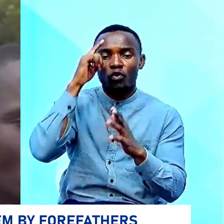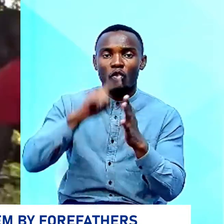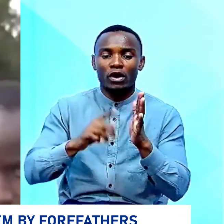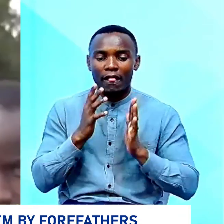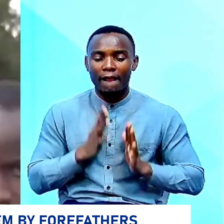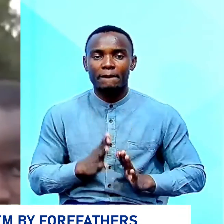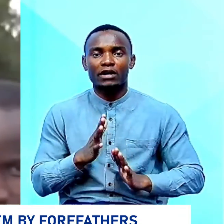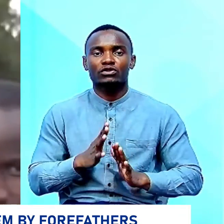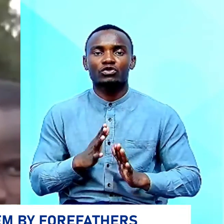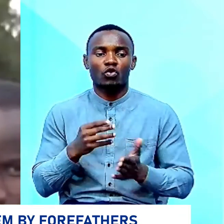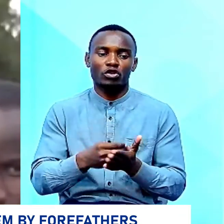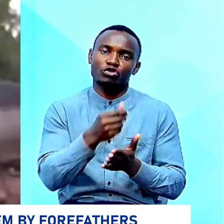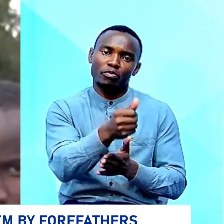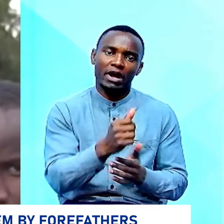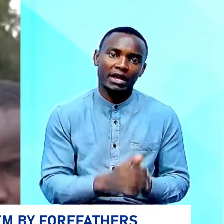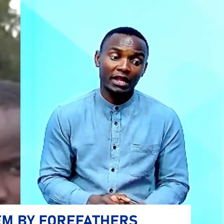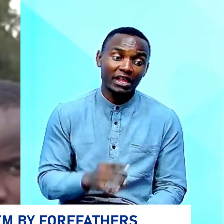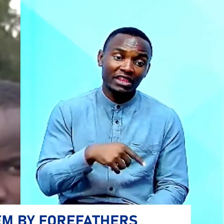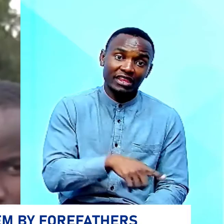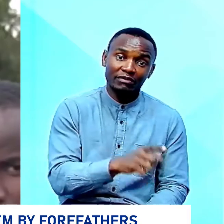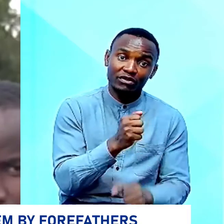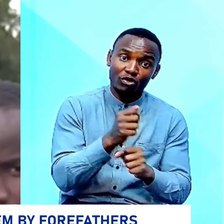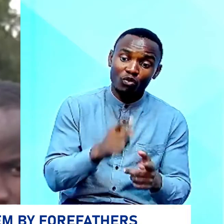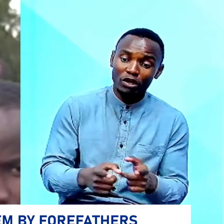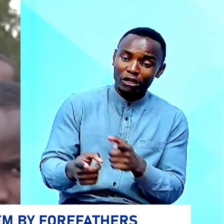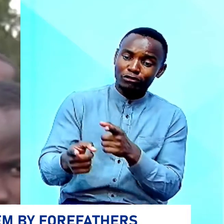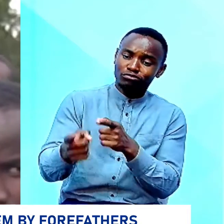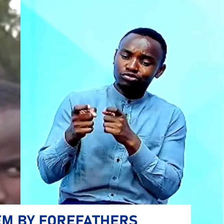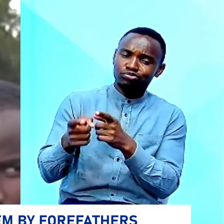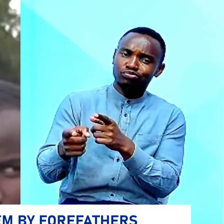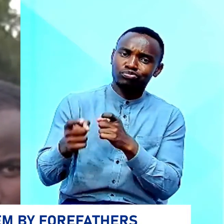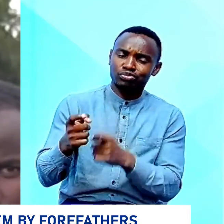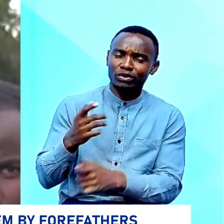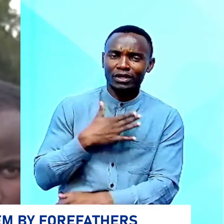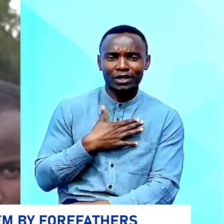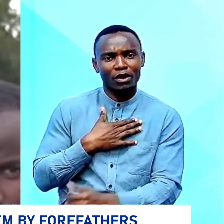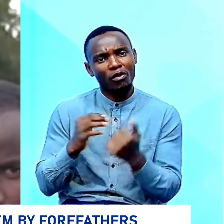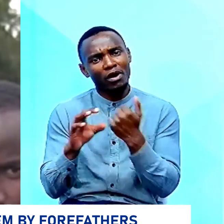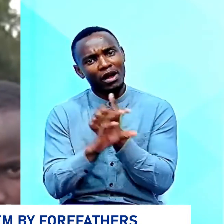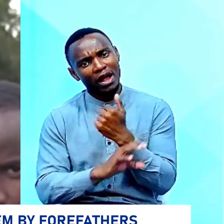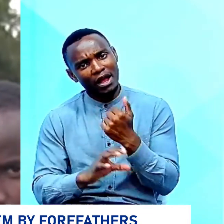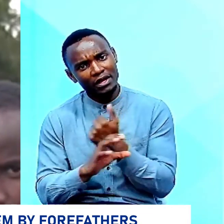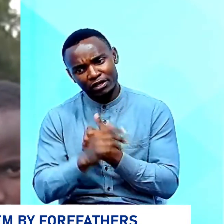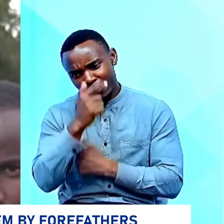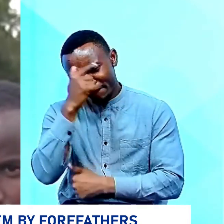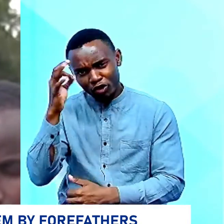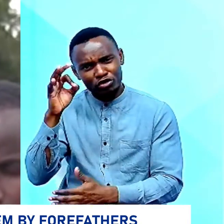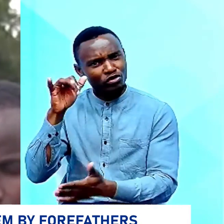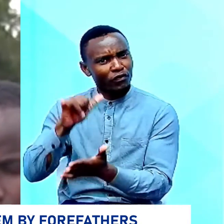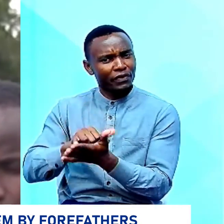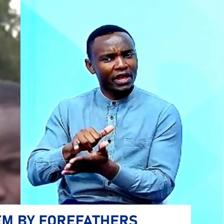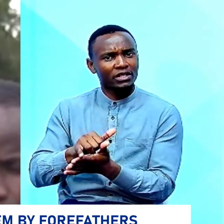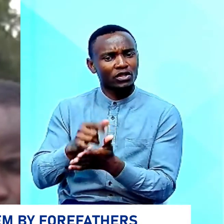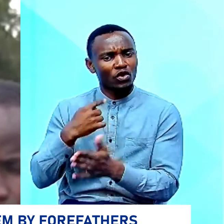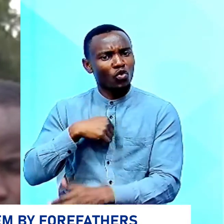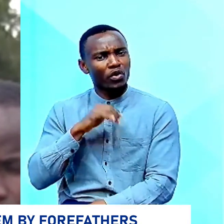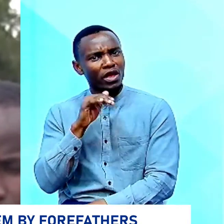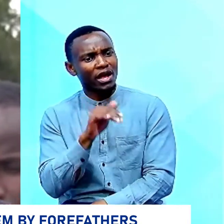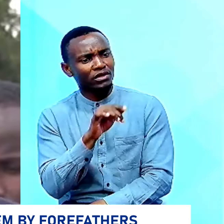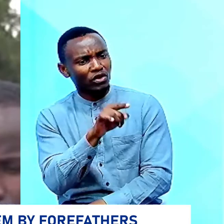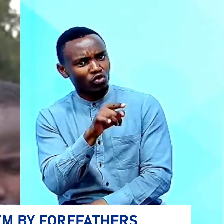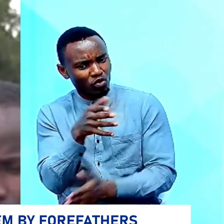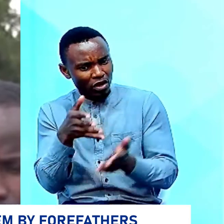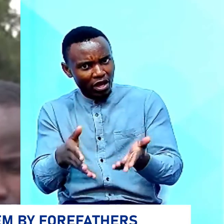shamba. Wanatupiga marisasi kwa nchi yetu. Na kwa sababu ya hiyo, tukiwauliza muka hapa kwa sababu ya oda ya